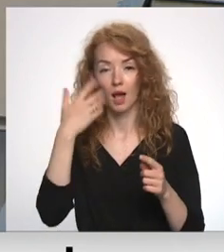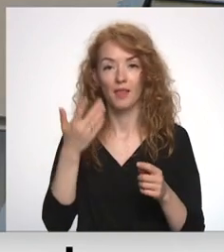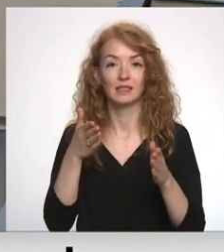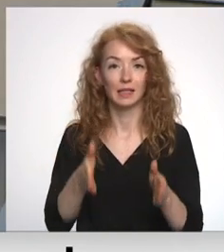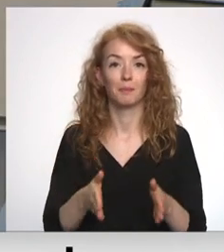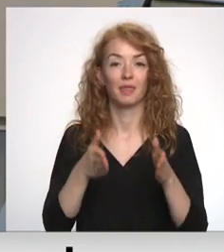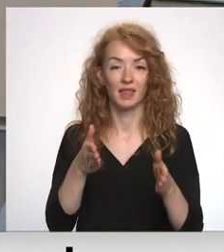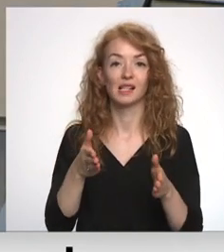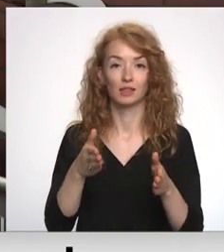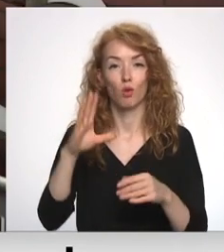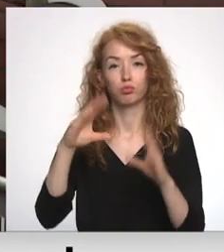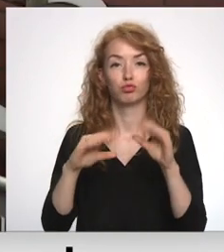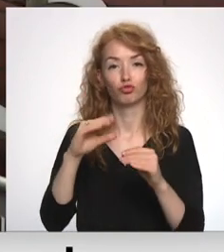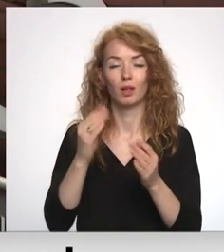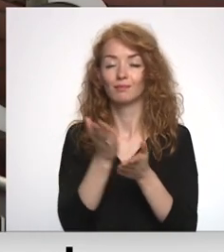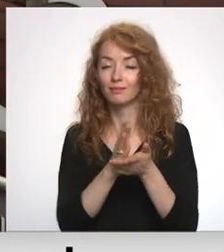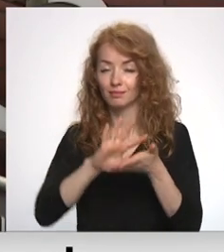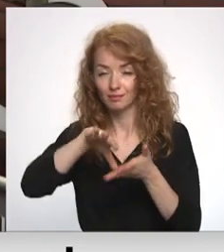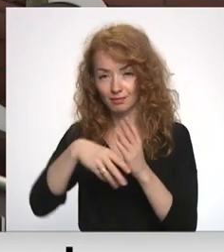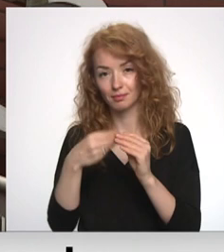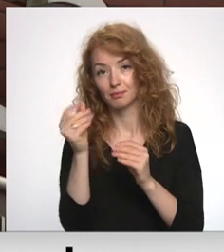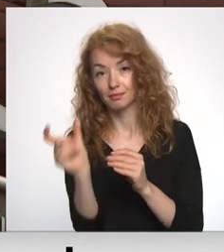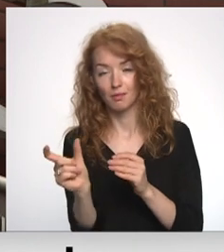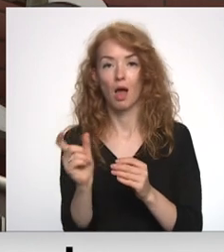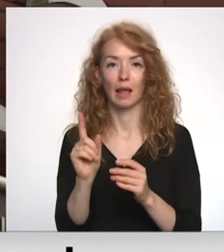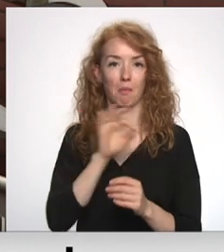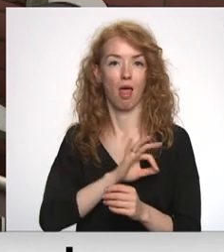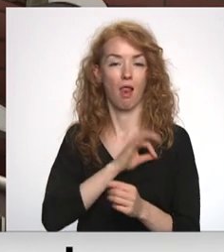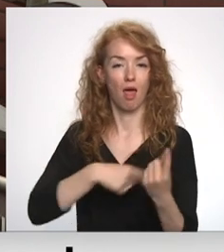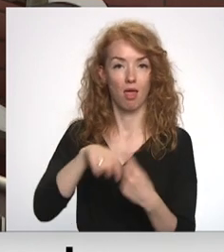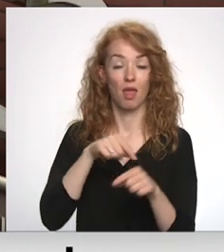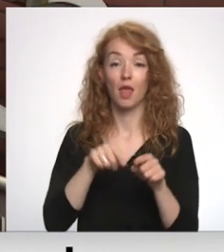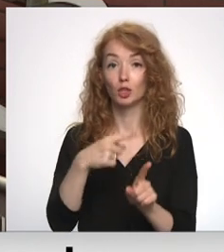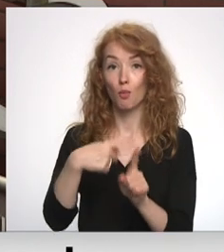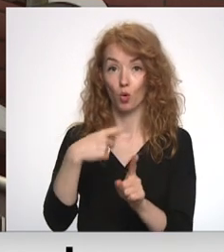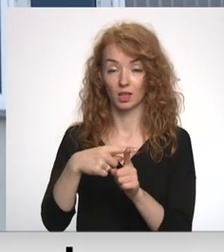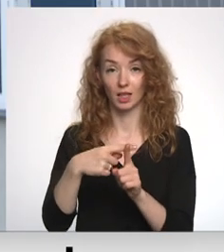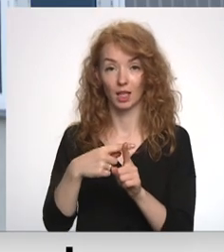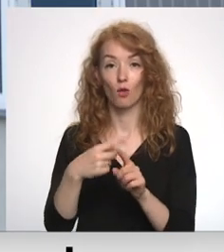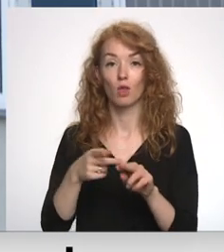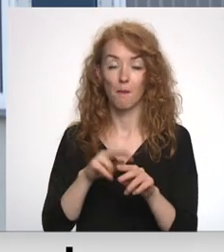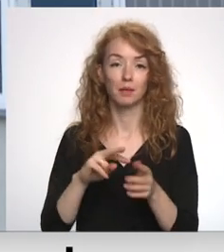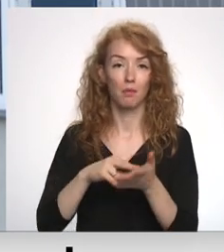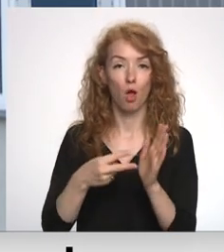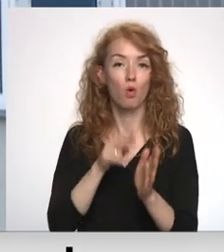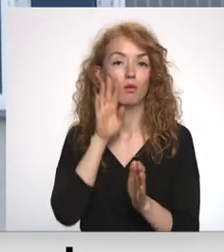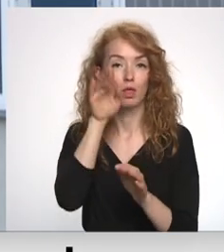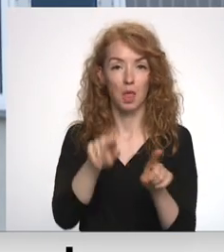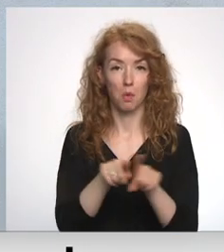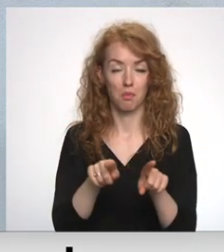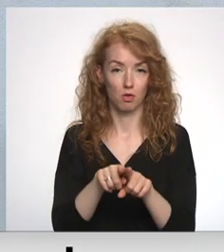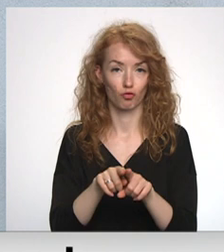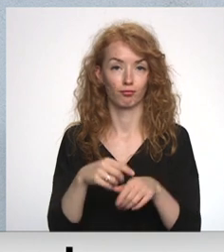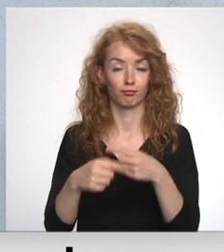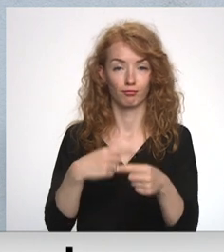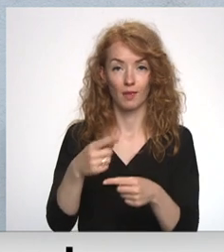gadu noslēgusi ar peļņu, nevis zaudējumiem. Slimnīcā to vērtē kā pozitīvu tendenci, uz ko tieksies arī nākamajos gados.